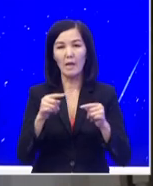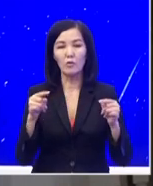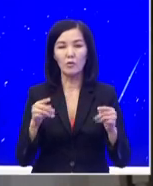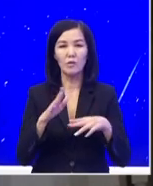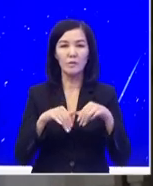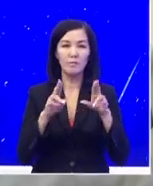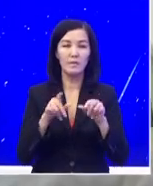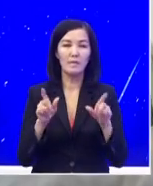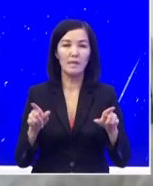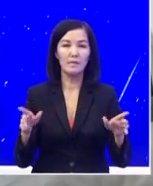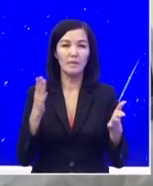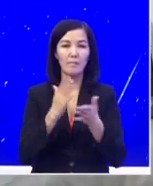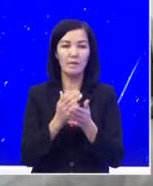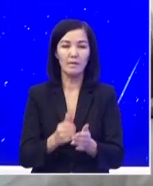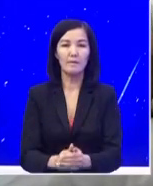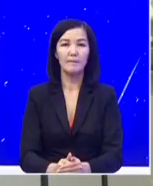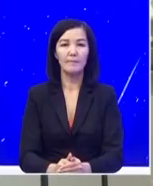бар.